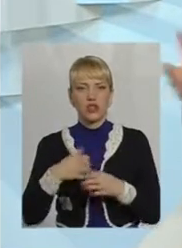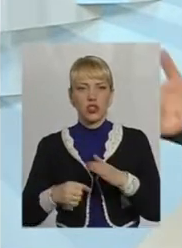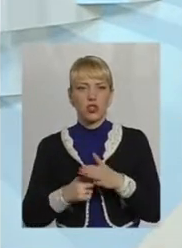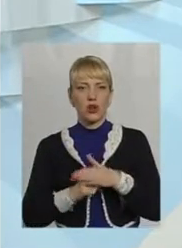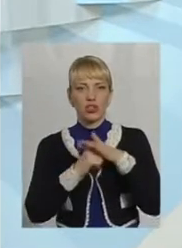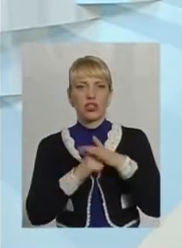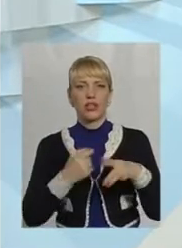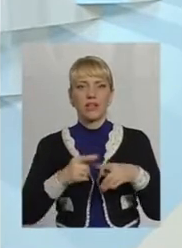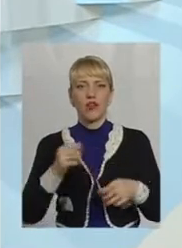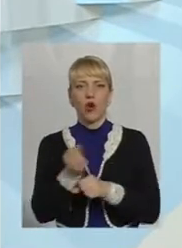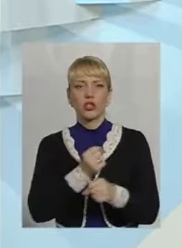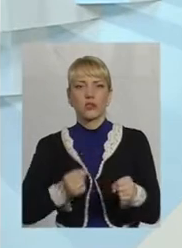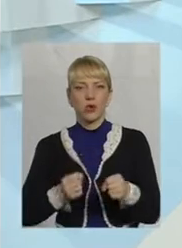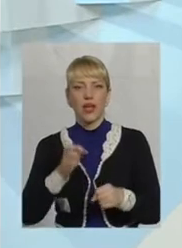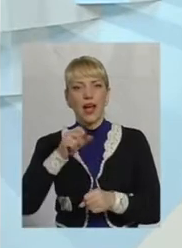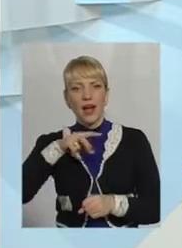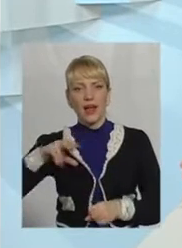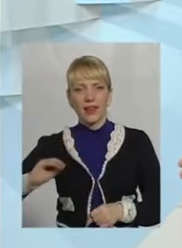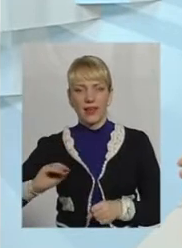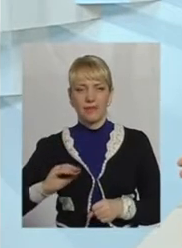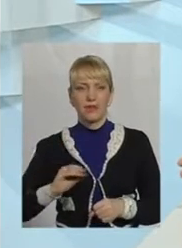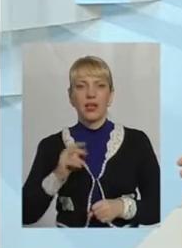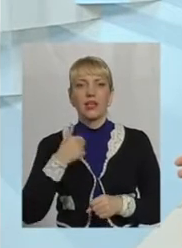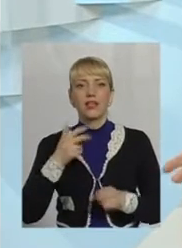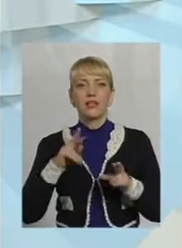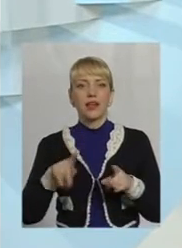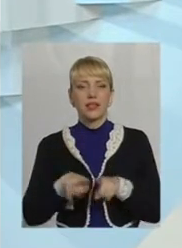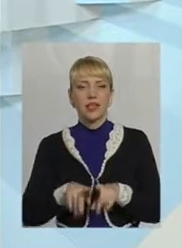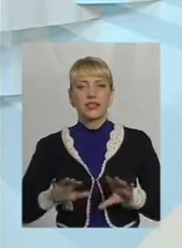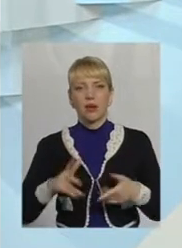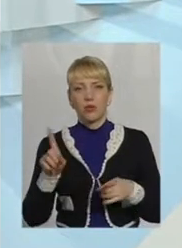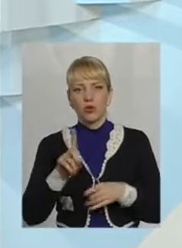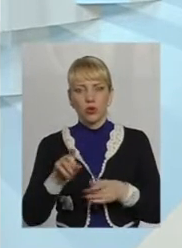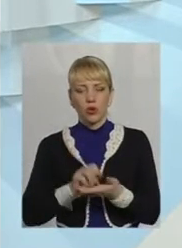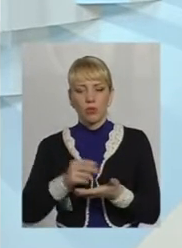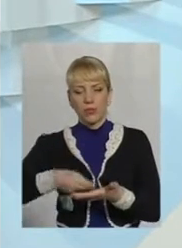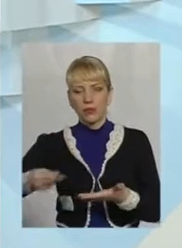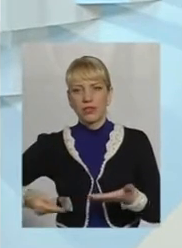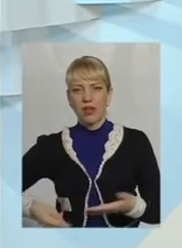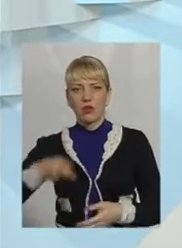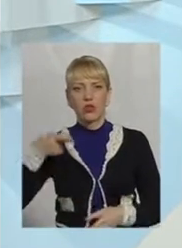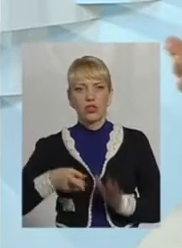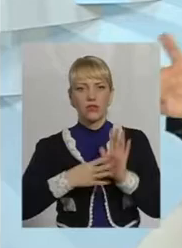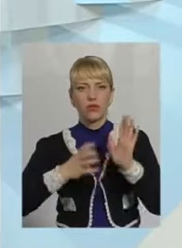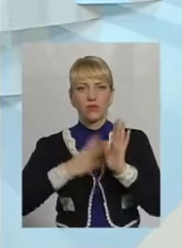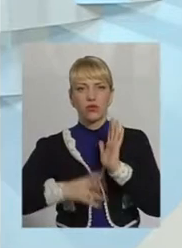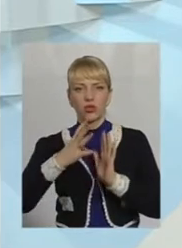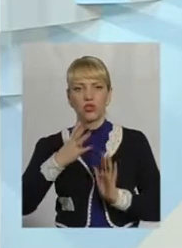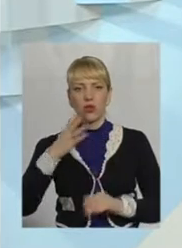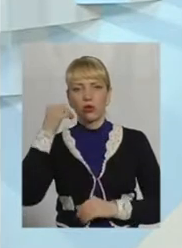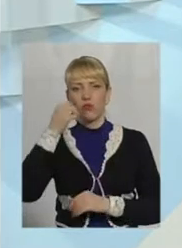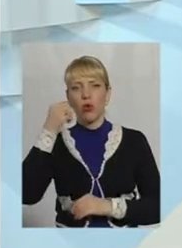в озброєннях. Але як так трапилося, що підписавши у 94-му році, 5